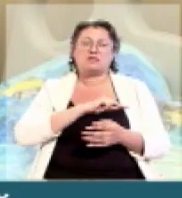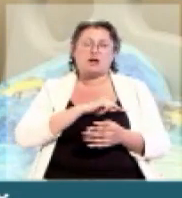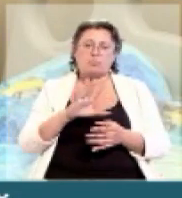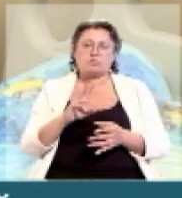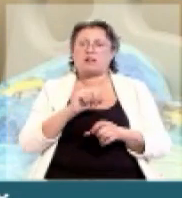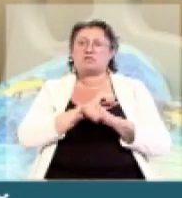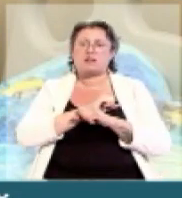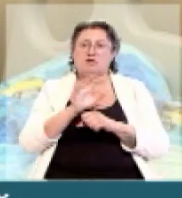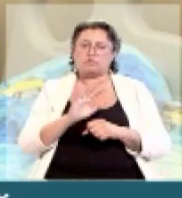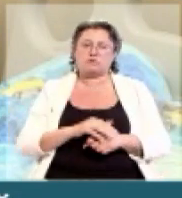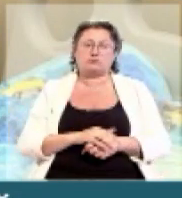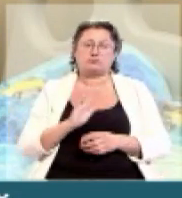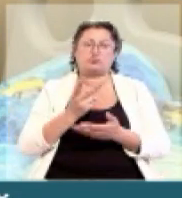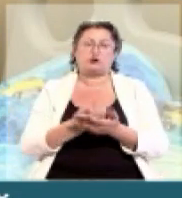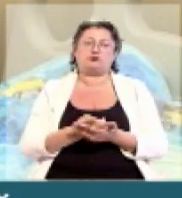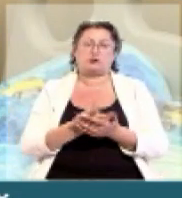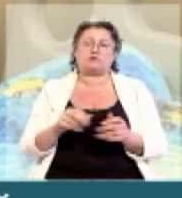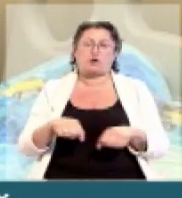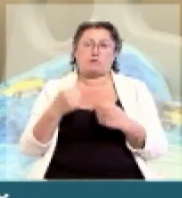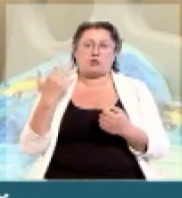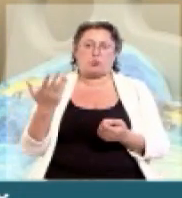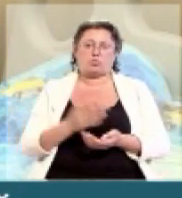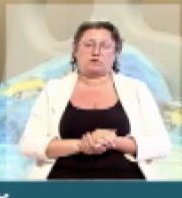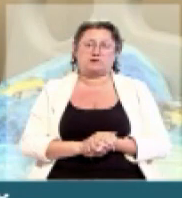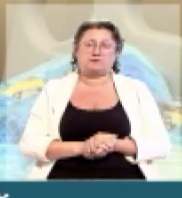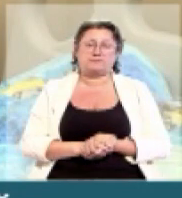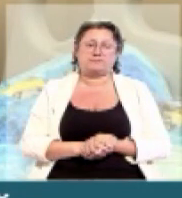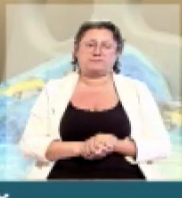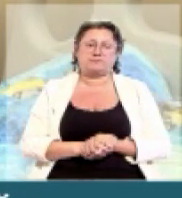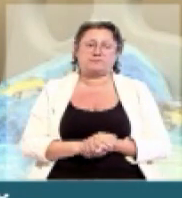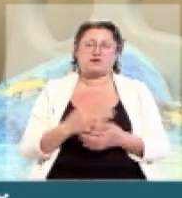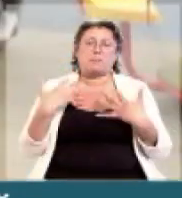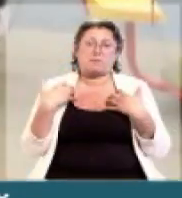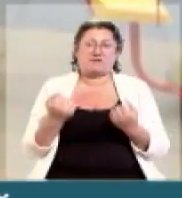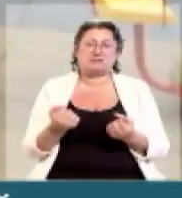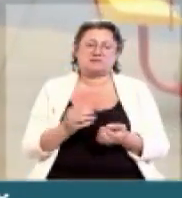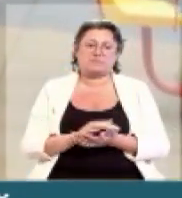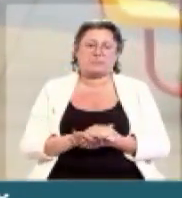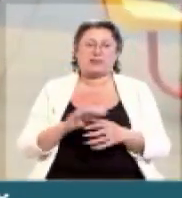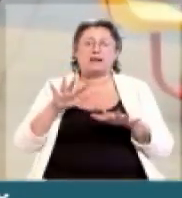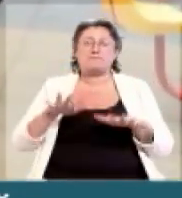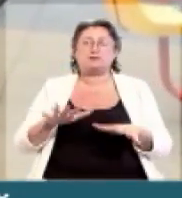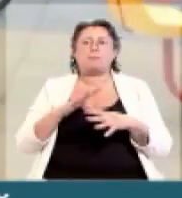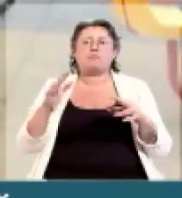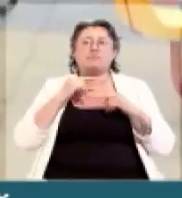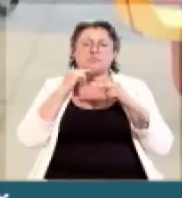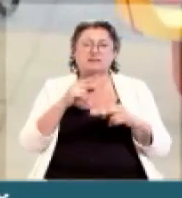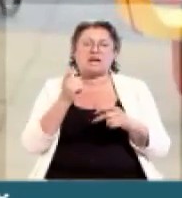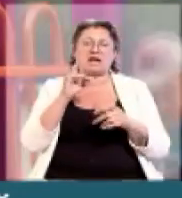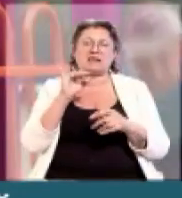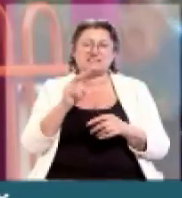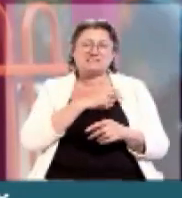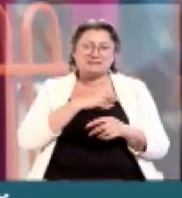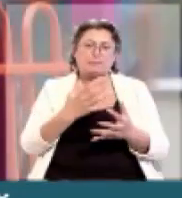не отдохнул. Сейчас буду лежать со сломанной рукой. Управляться. Зоной повышенного внимания из-за риска